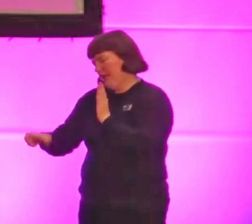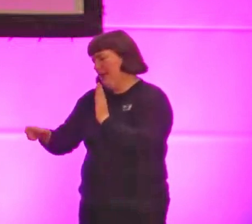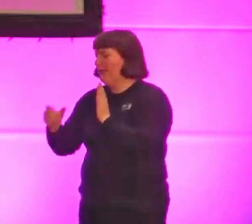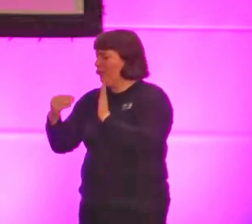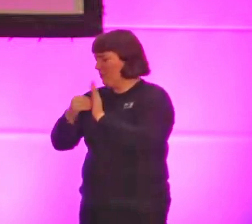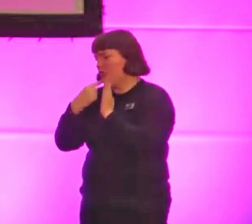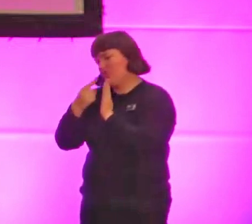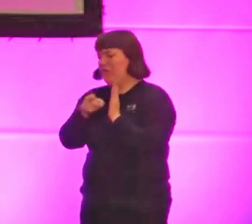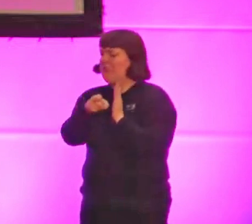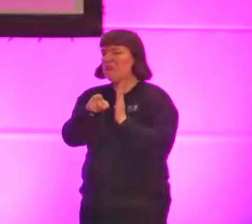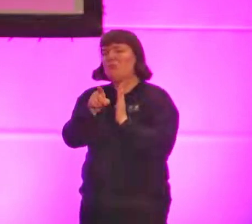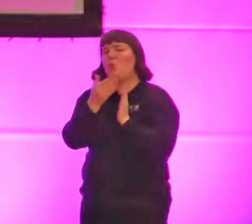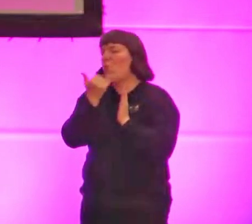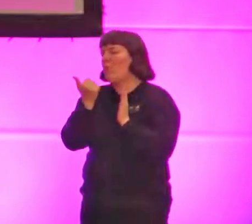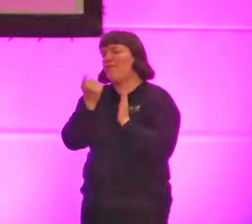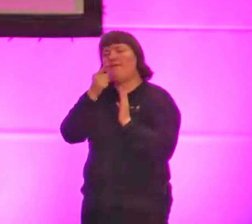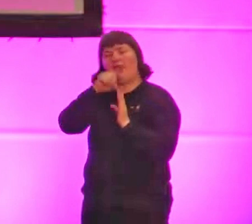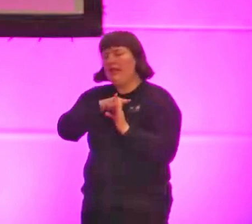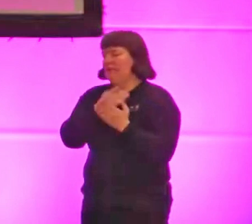har inte gjort något fel, jag är inte jävig.